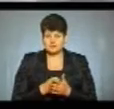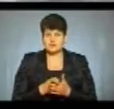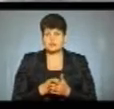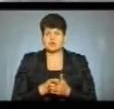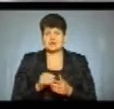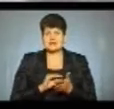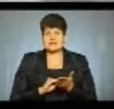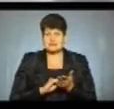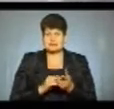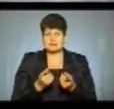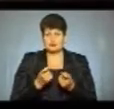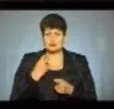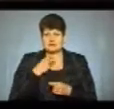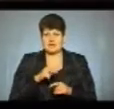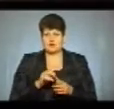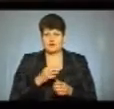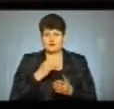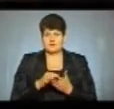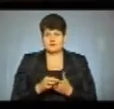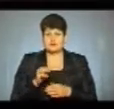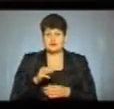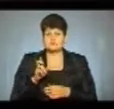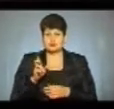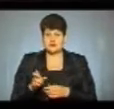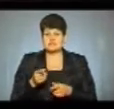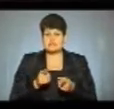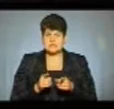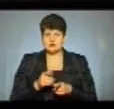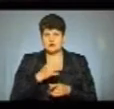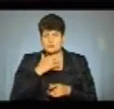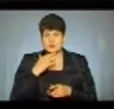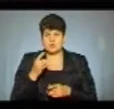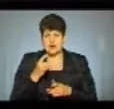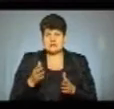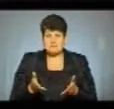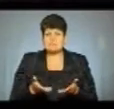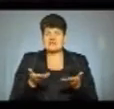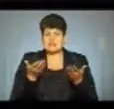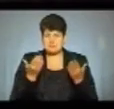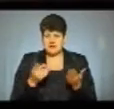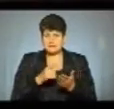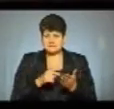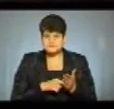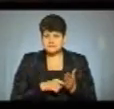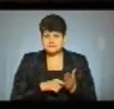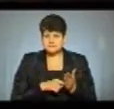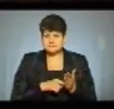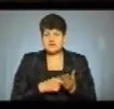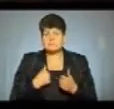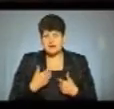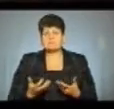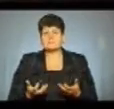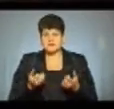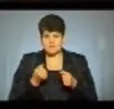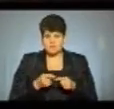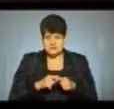міської ради притягнув до кримінальної відповідальності. Тарас Богданович дійсно його неодноразово піднімає, але і ми підтримуємо